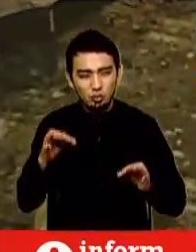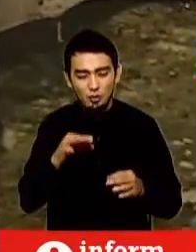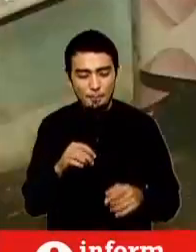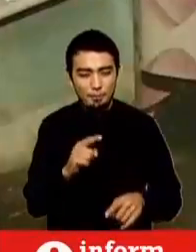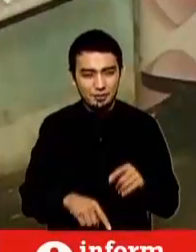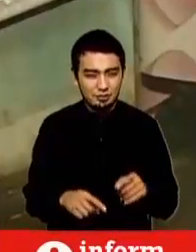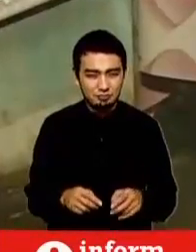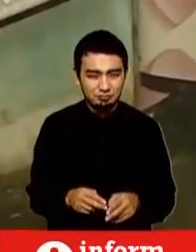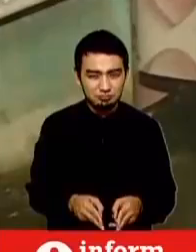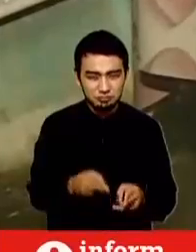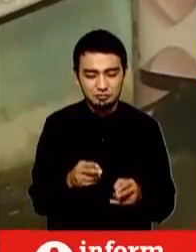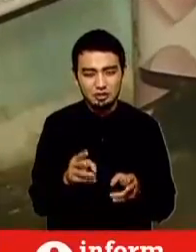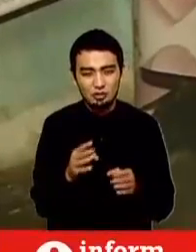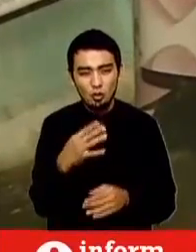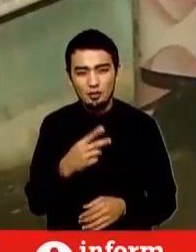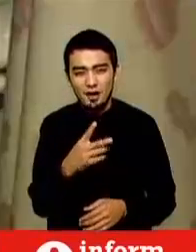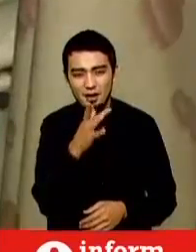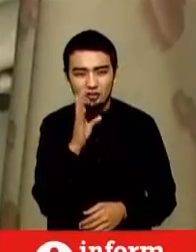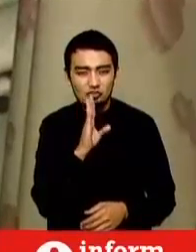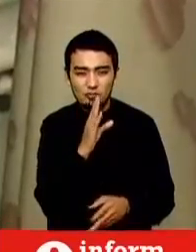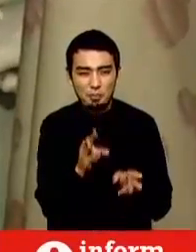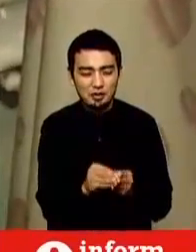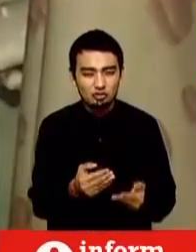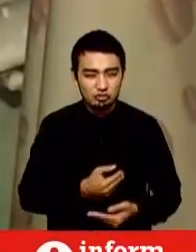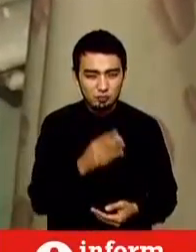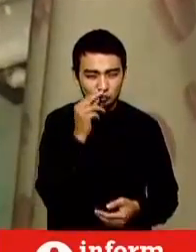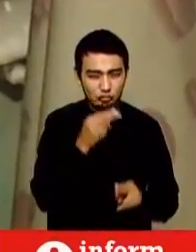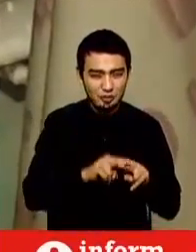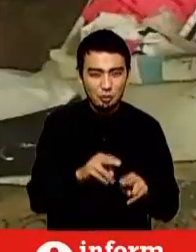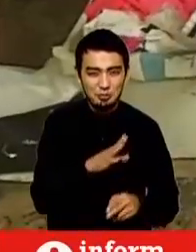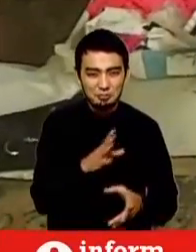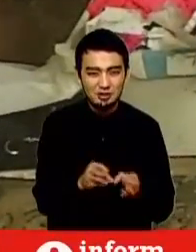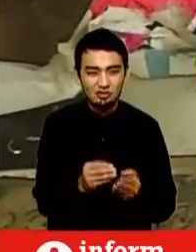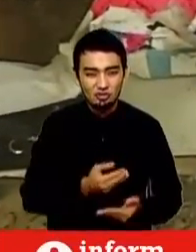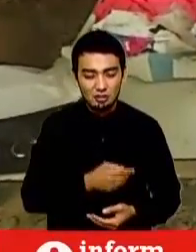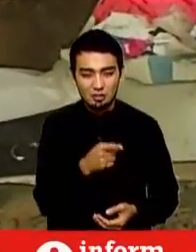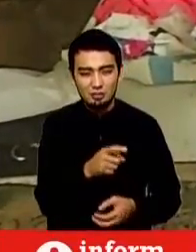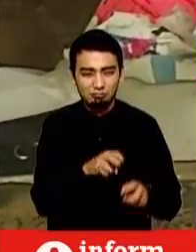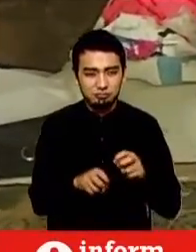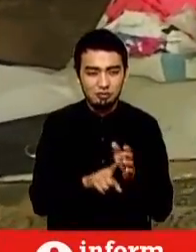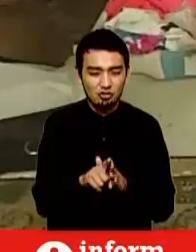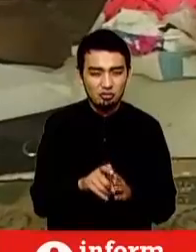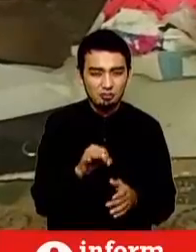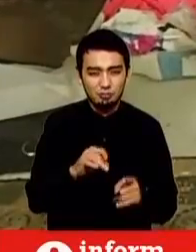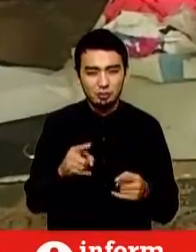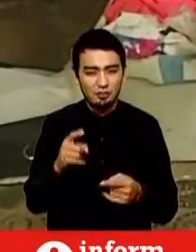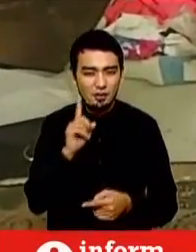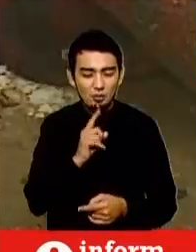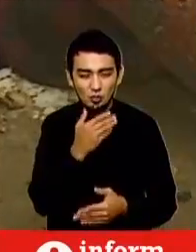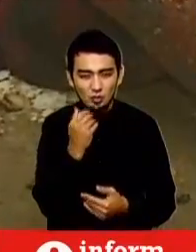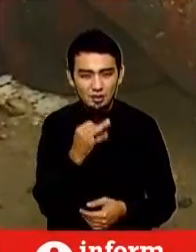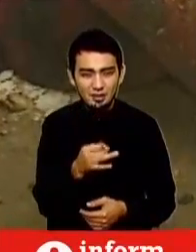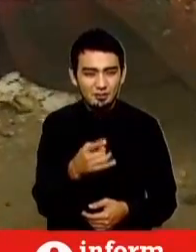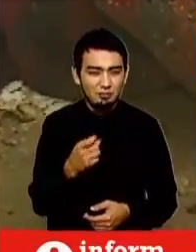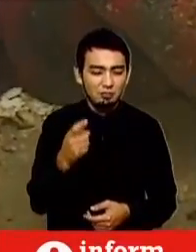сақшылары 42 жастағы әйелмен бірге тұрған ер адамды күдікті ретінде танып, оған іздеу жариялаған. Әзірге азамат құрықталған жоқ. Көршілері оның арам суға